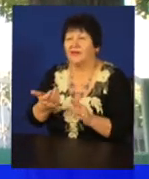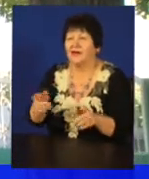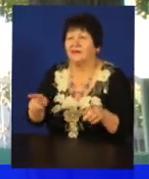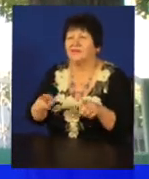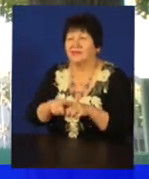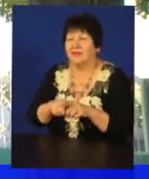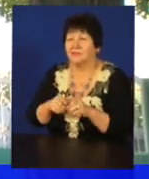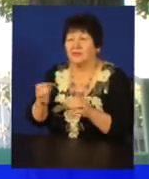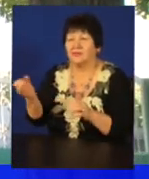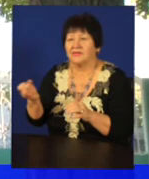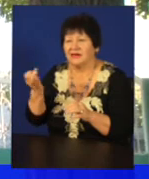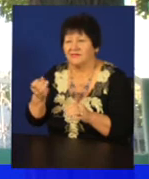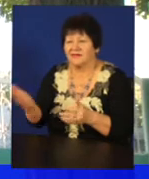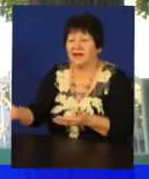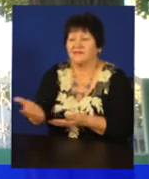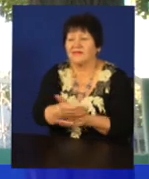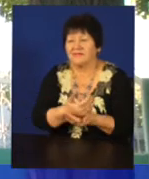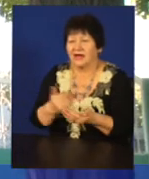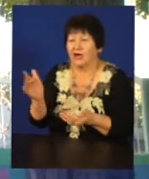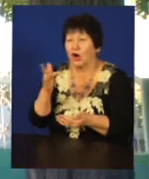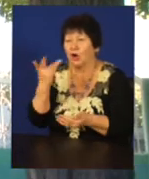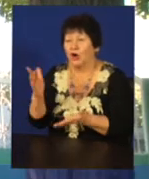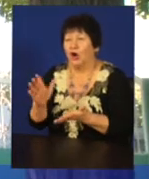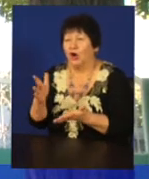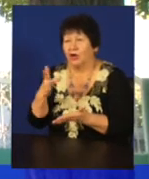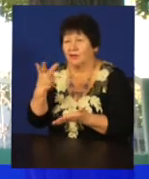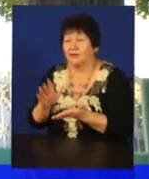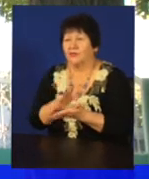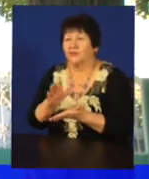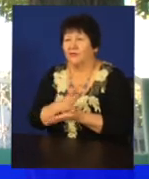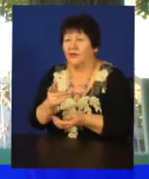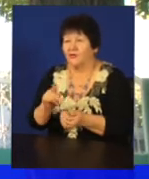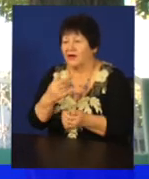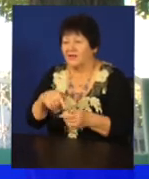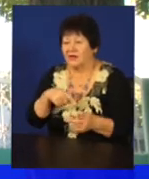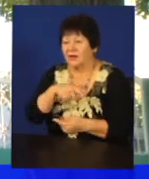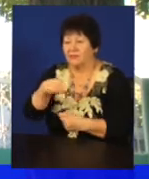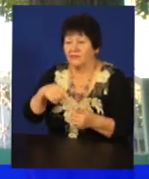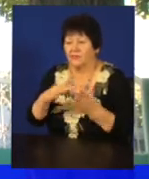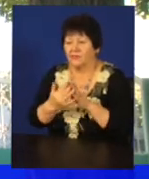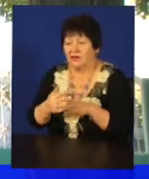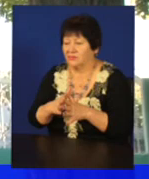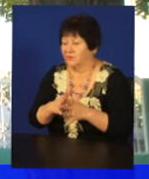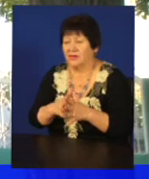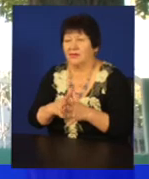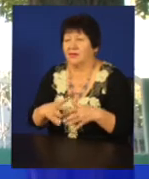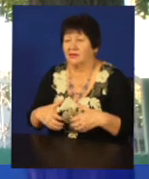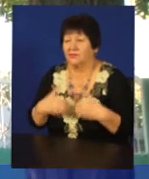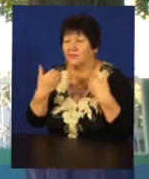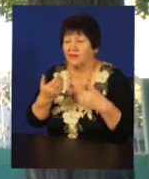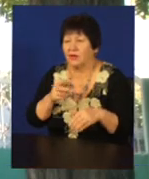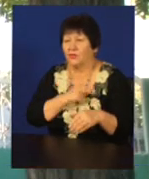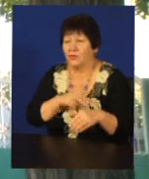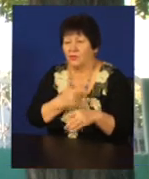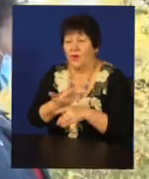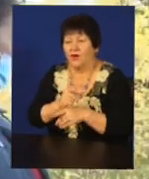ceva ca să ne strâng gunoiul, pentru că în jurul satului se face un dezastru și asta e un lucru